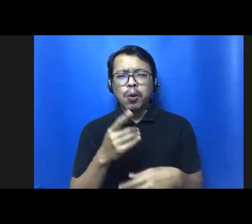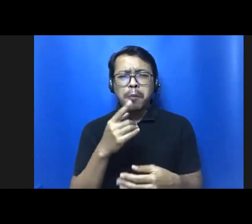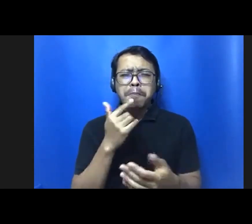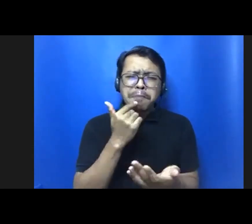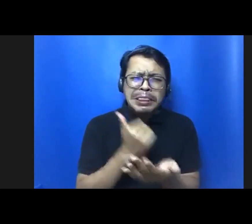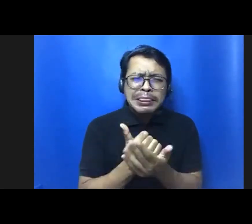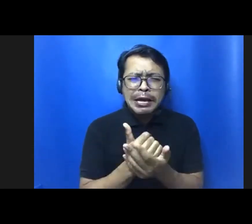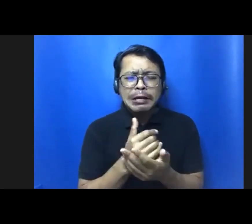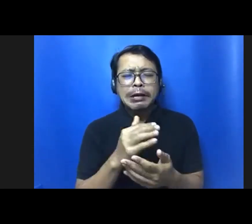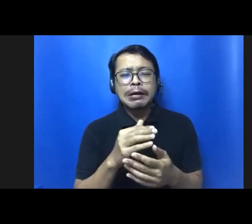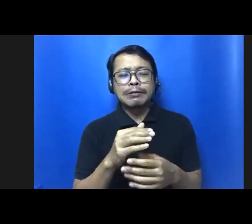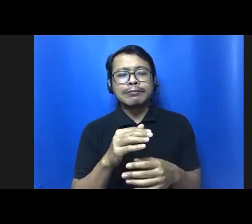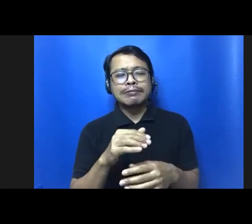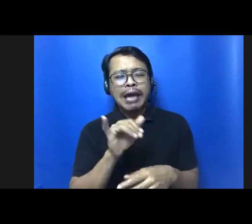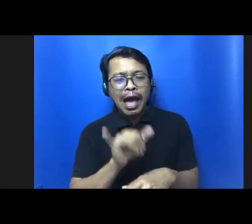soft skill-nya.